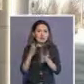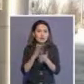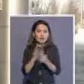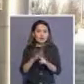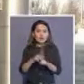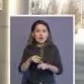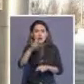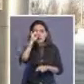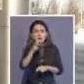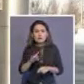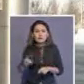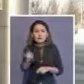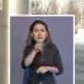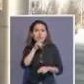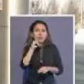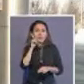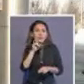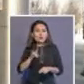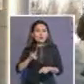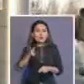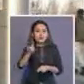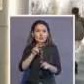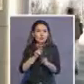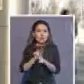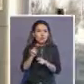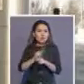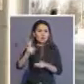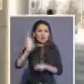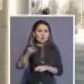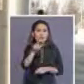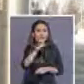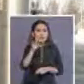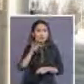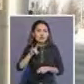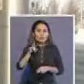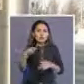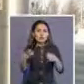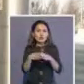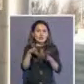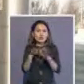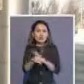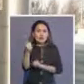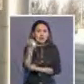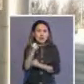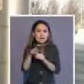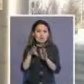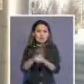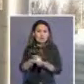азаматтық авиация саласының мамандарын дайындау болашақ программаға қосып отырмыз. Сол жастарымыз оқып осы